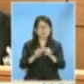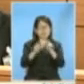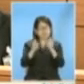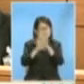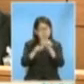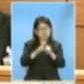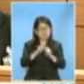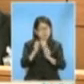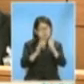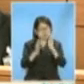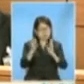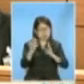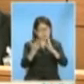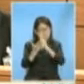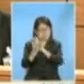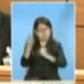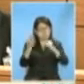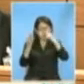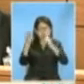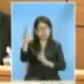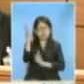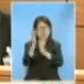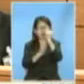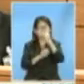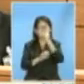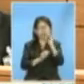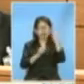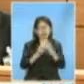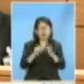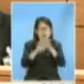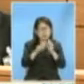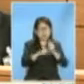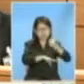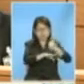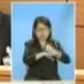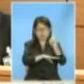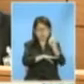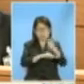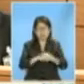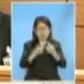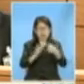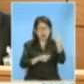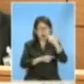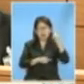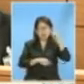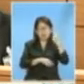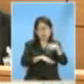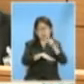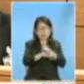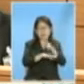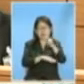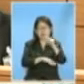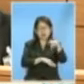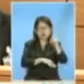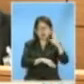ค่อยๆกินรวบประเทศไทยไปทีละเล็กทีละน้อยและไปจนถึงการที่มีคนบางคนที่เป็นประธานนปช.